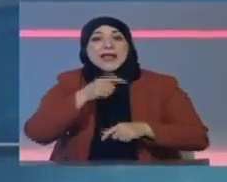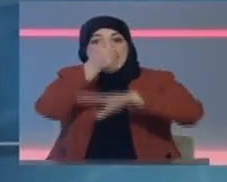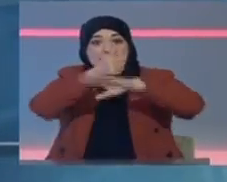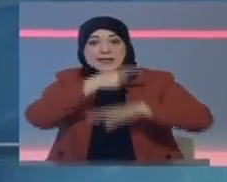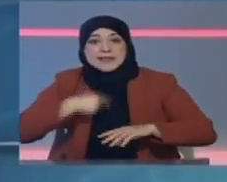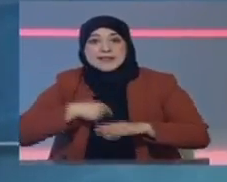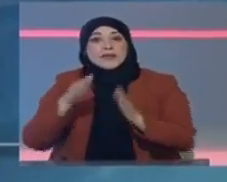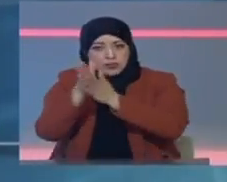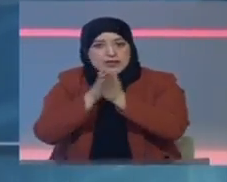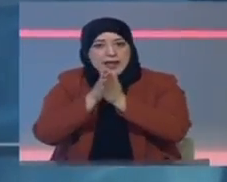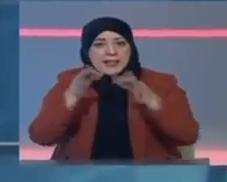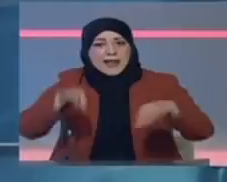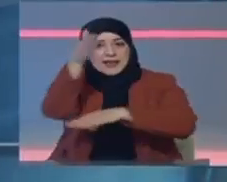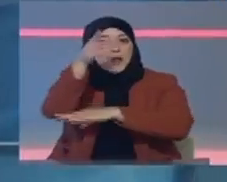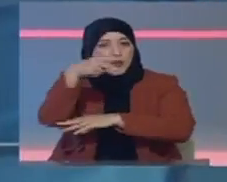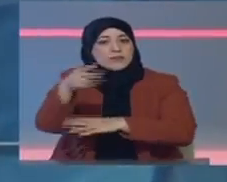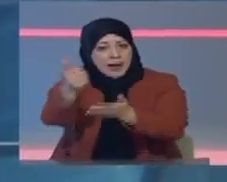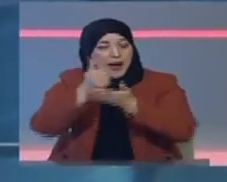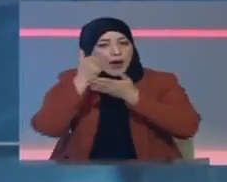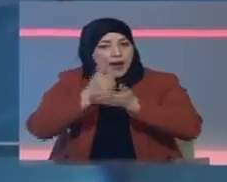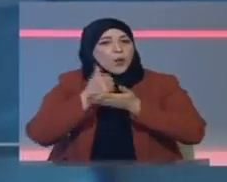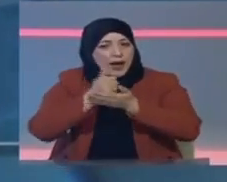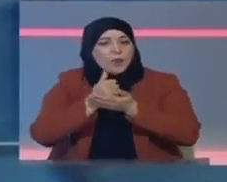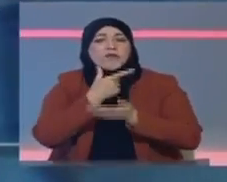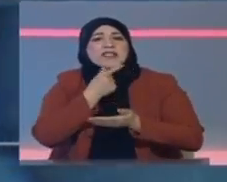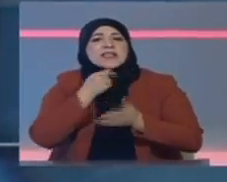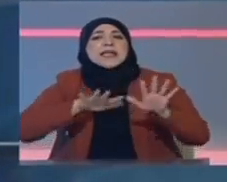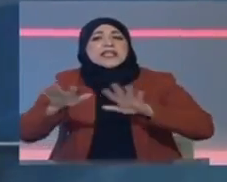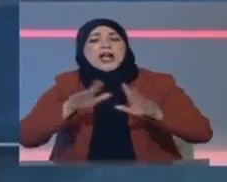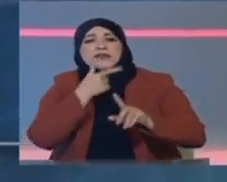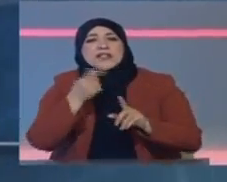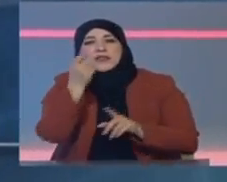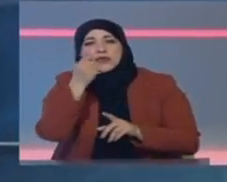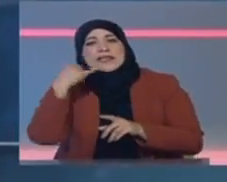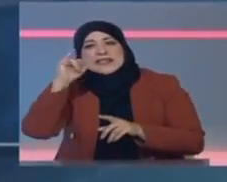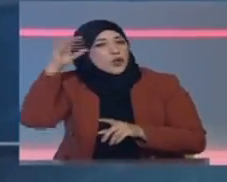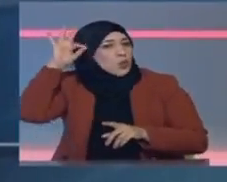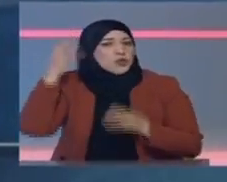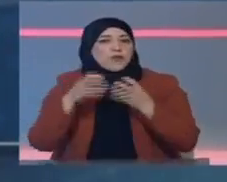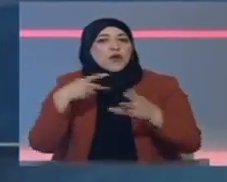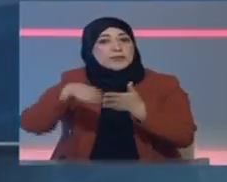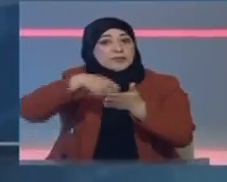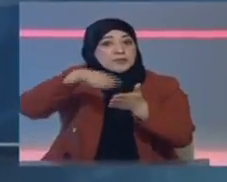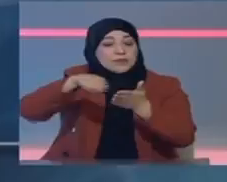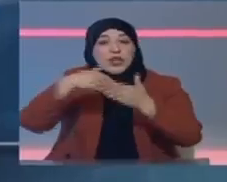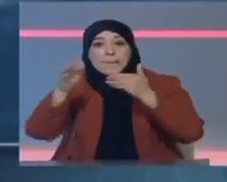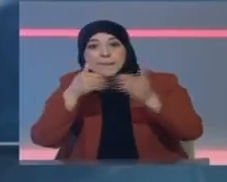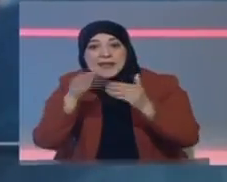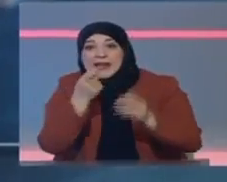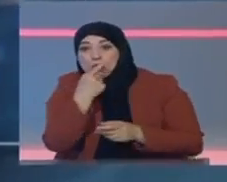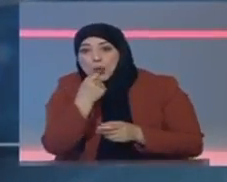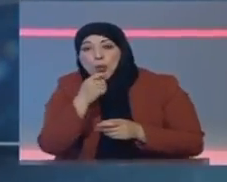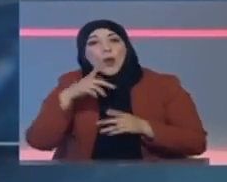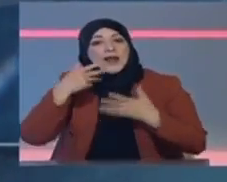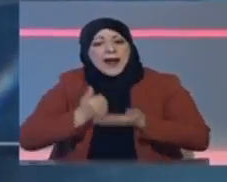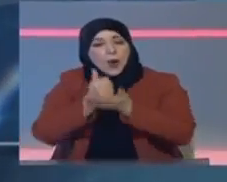استعداد بلاده ل منح تسهيلات في الدفع اذا ما رغبت في اقتناء معدات طبيه لمقاومه هذا الفيروس